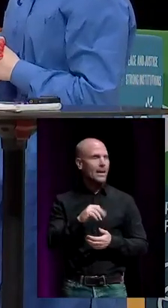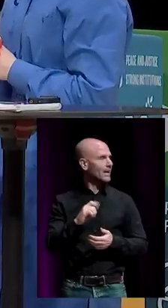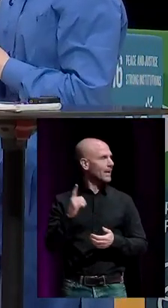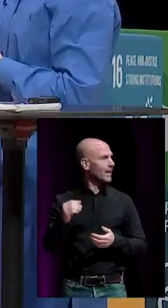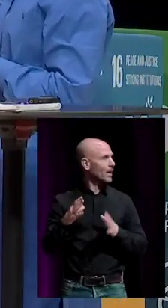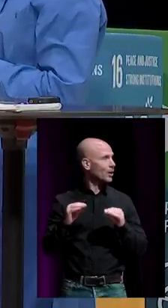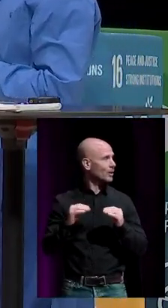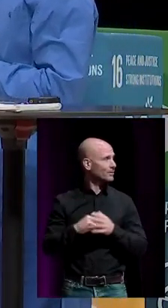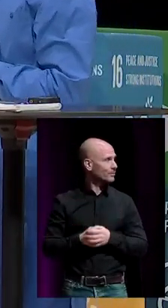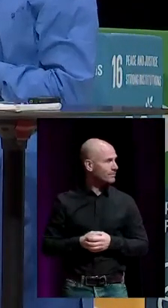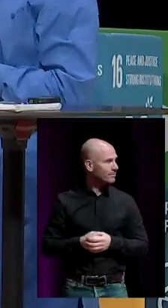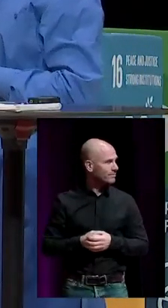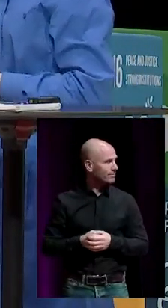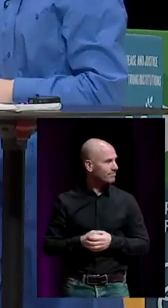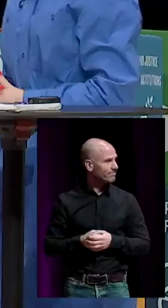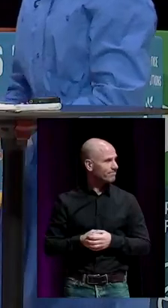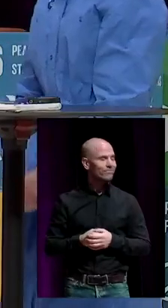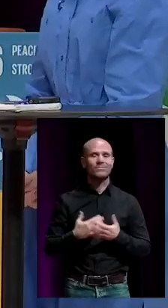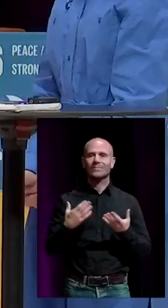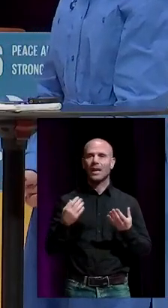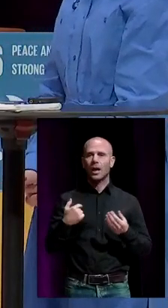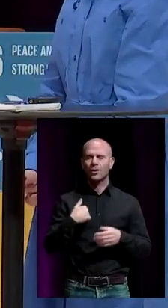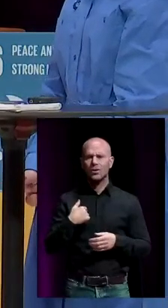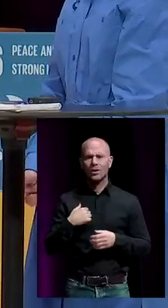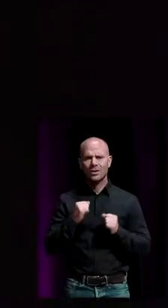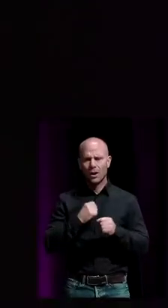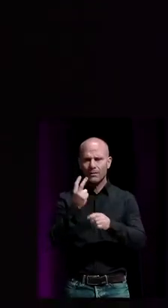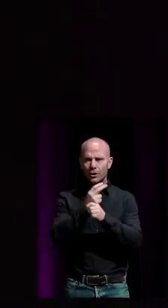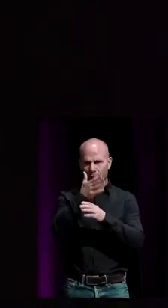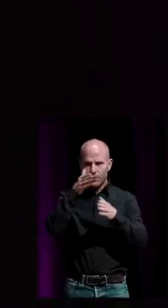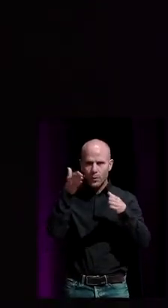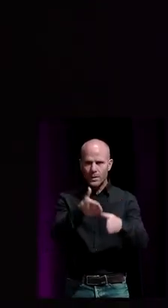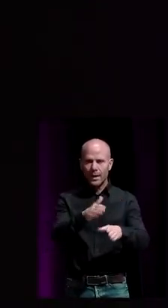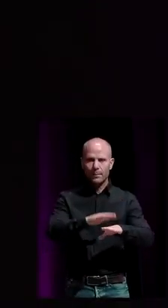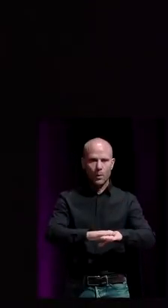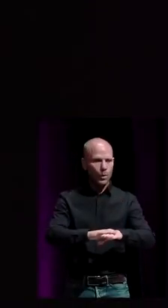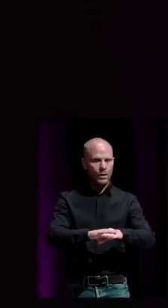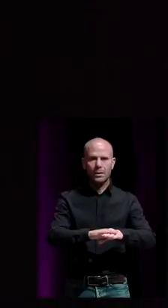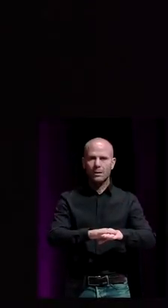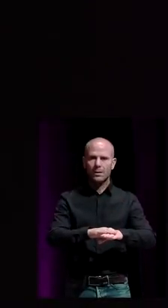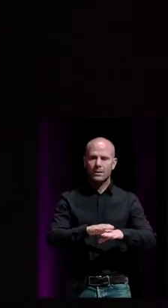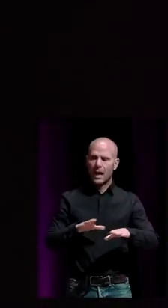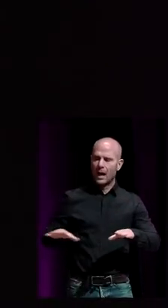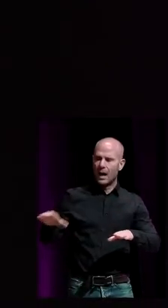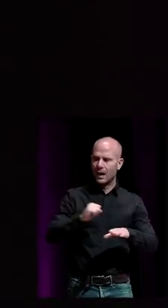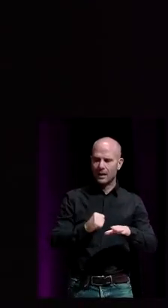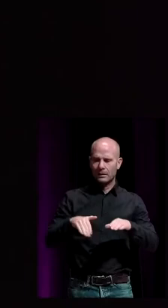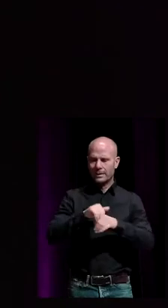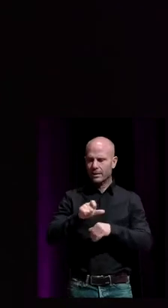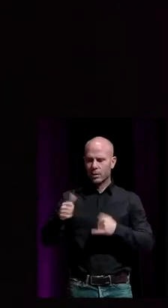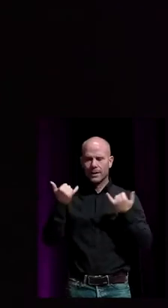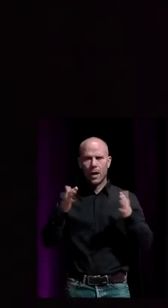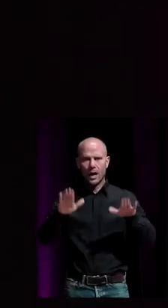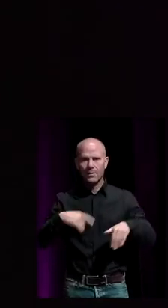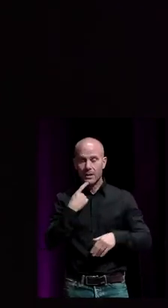men jag försöker nu fokusera på det som alla våra medverkande har sagt. Att man